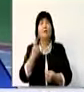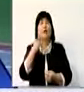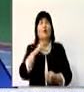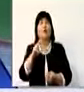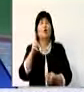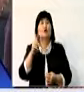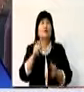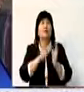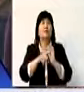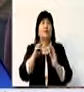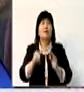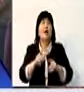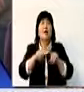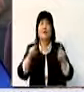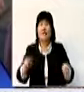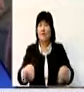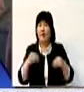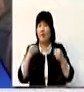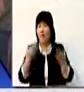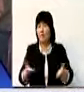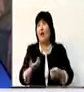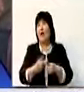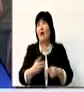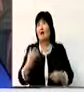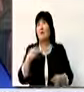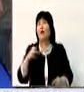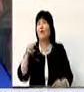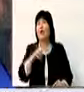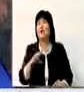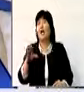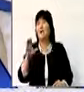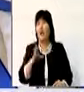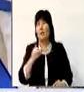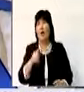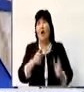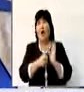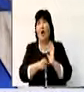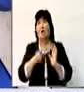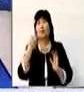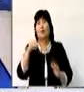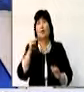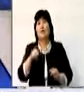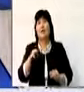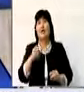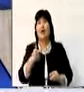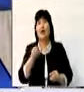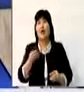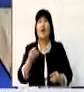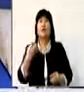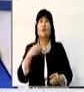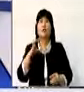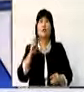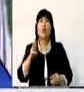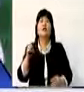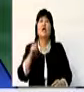миллион 170 мың теңгенің сертификаты табысталды. Сыр арланы Мақсат Исақабыловқа 630 мың теңге берілсе, сыр сұңқары